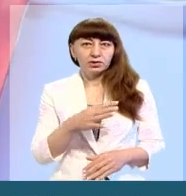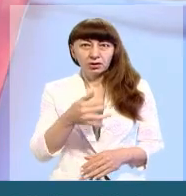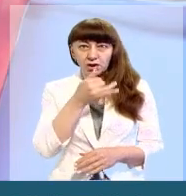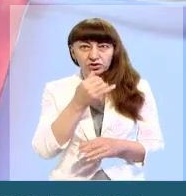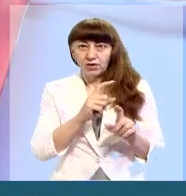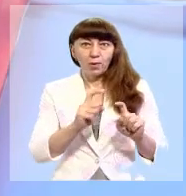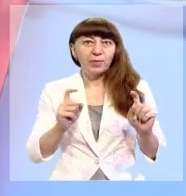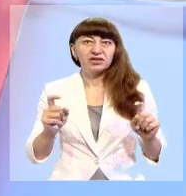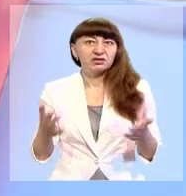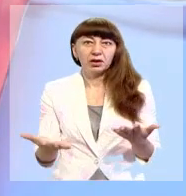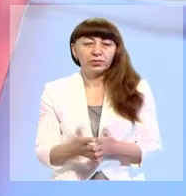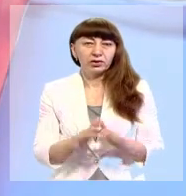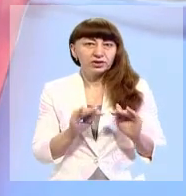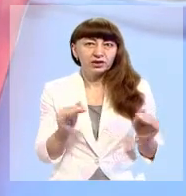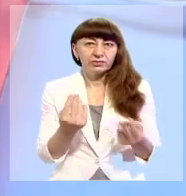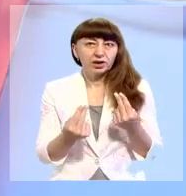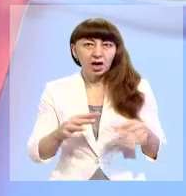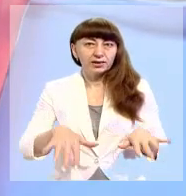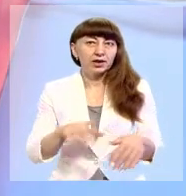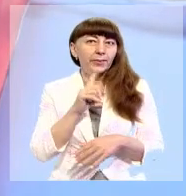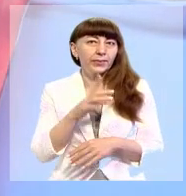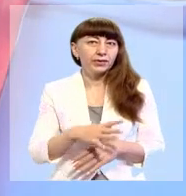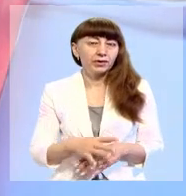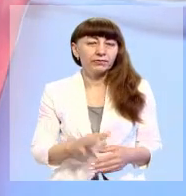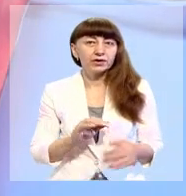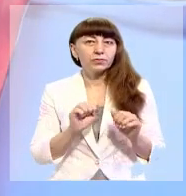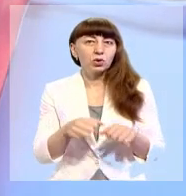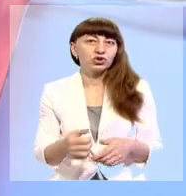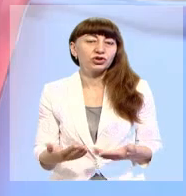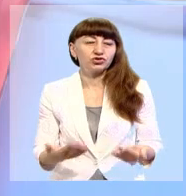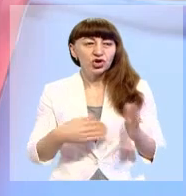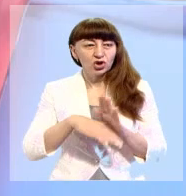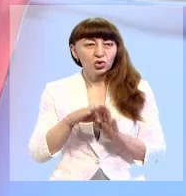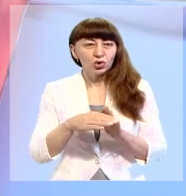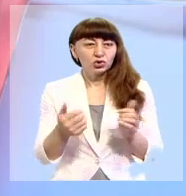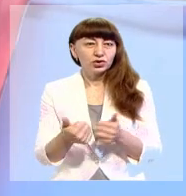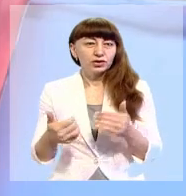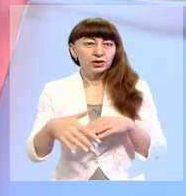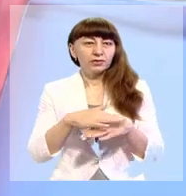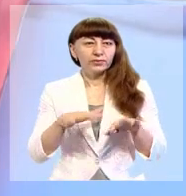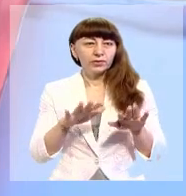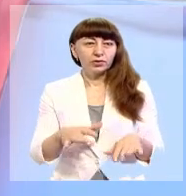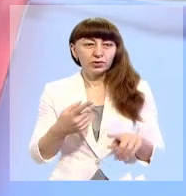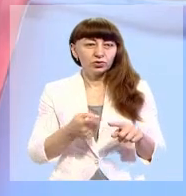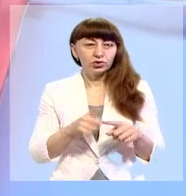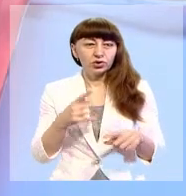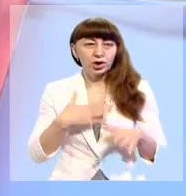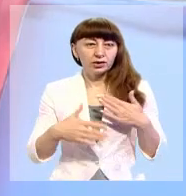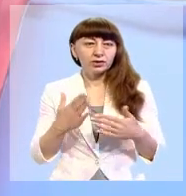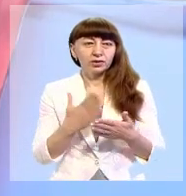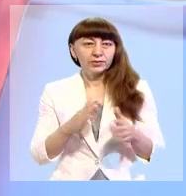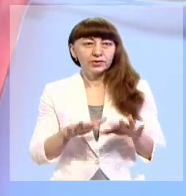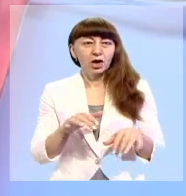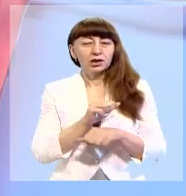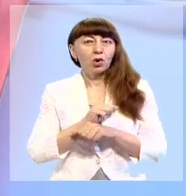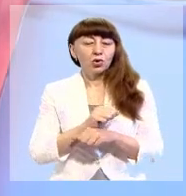Біздің ауылымызда абаттандырғаны қуандады. Бізге демалатын орында бар. Балаларымыз көз алдымызда бақылап отырамыз. 39 жылда бір ретте